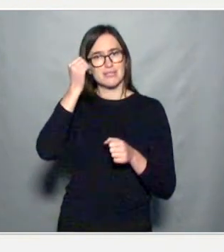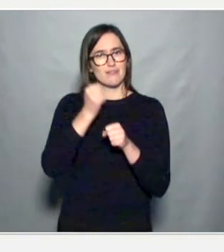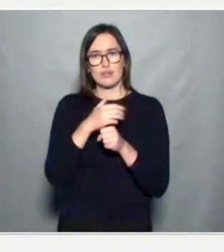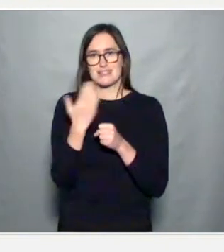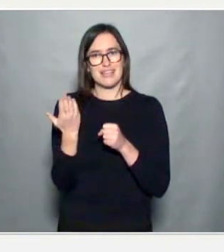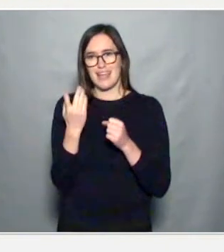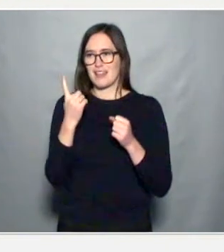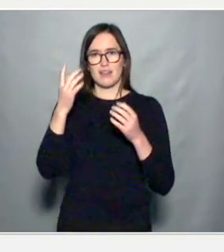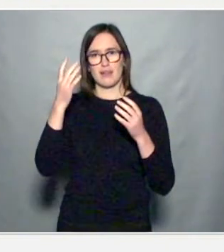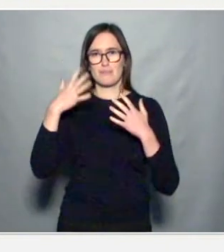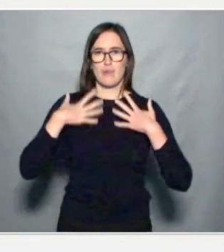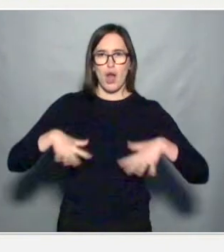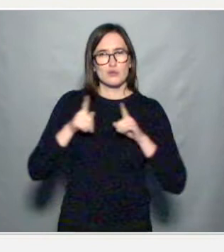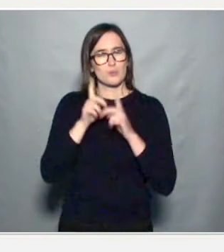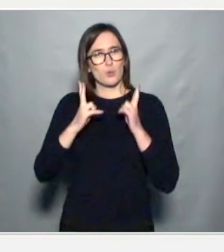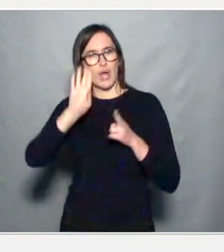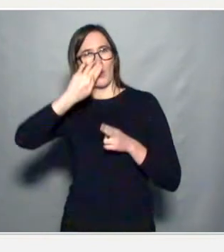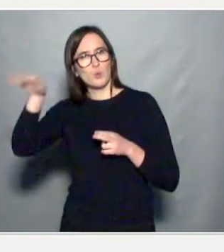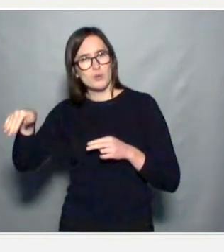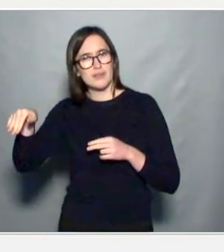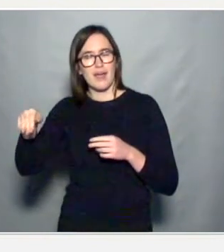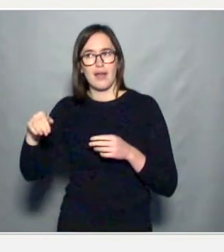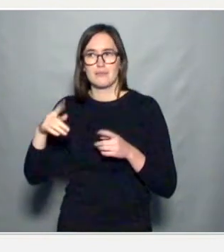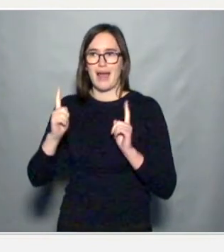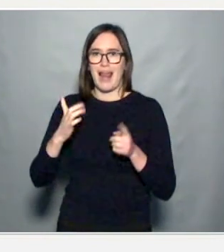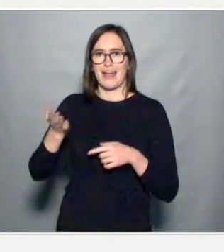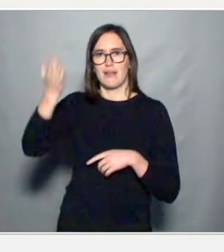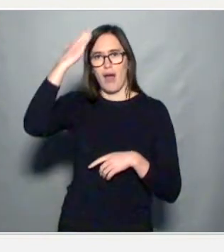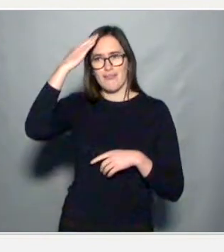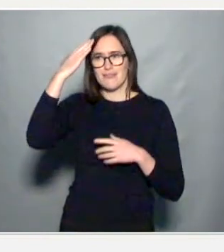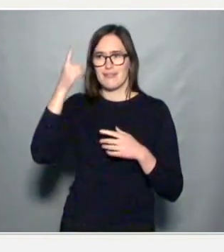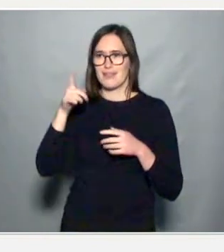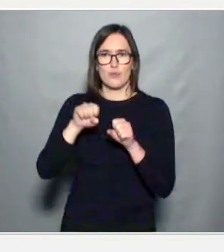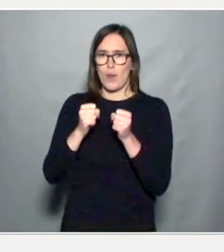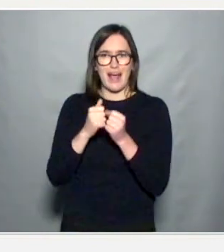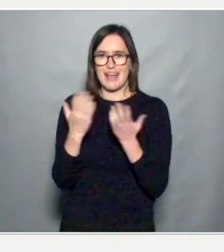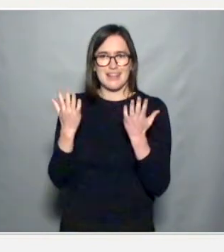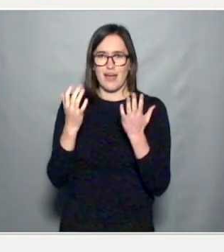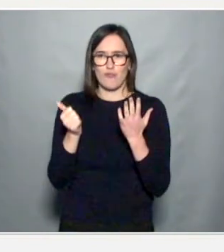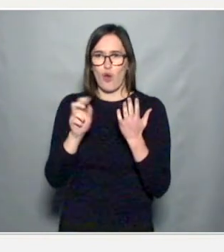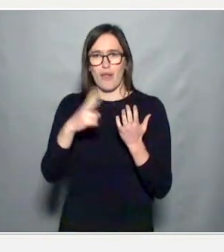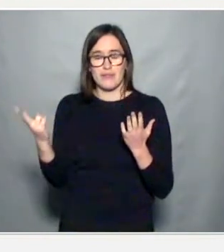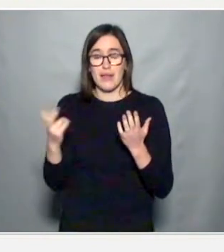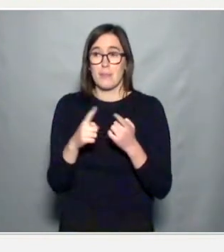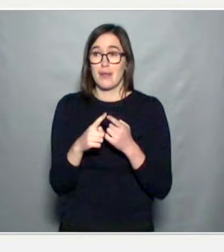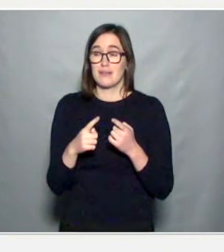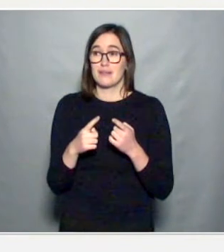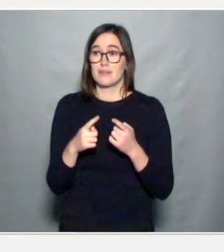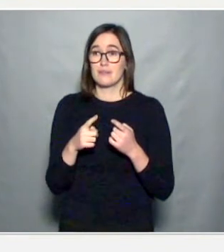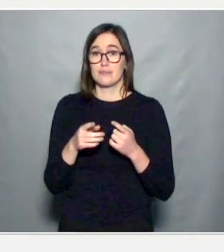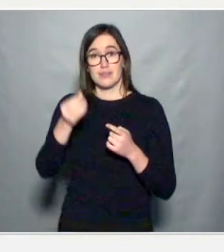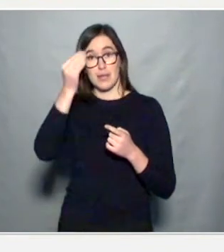ett utomhusplagg eller en hatt som inte gör någon illa. Det är inte något olagligt heller. Det kan ju